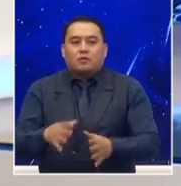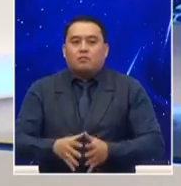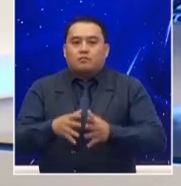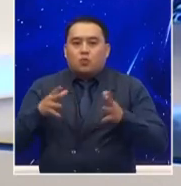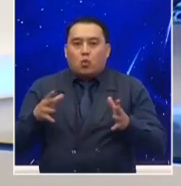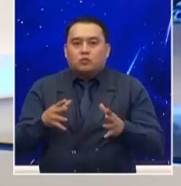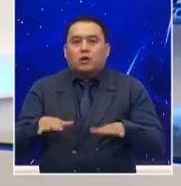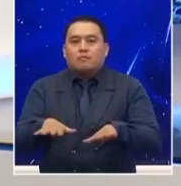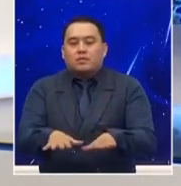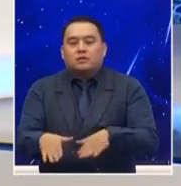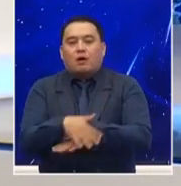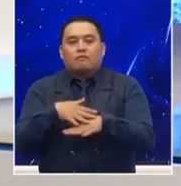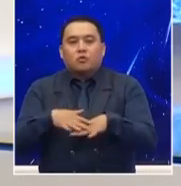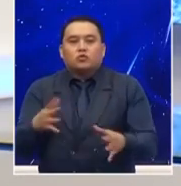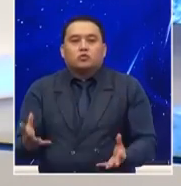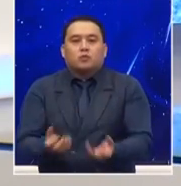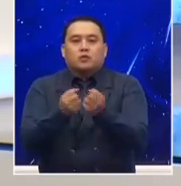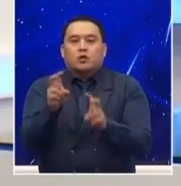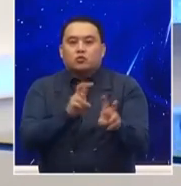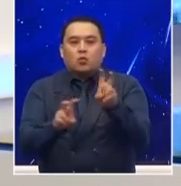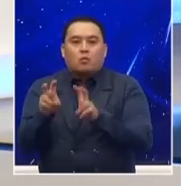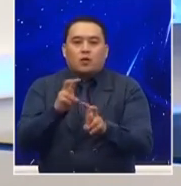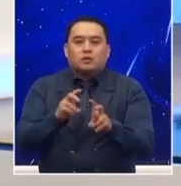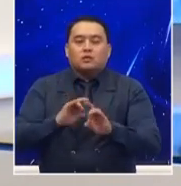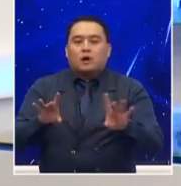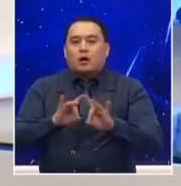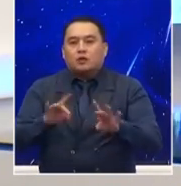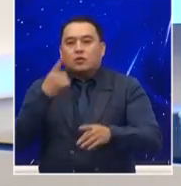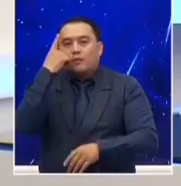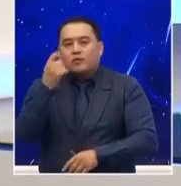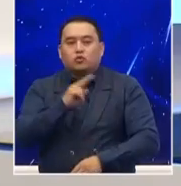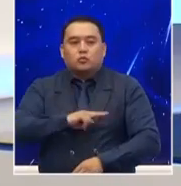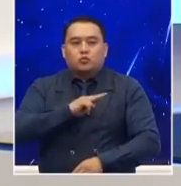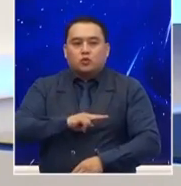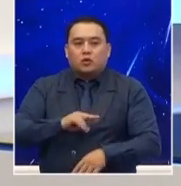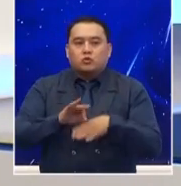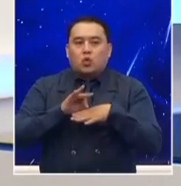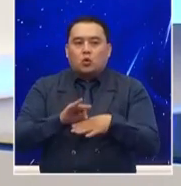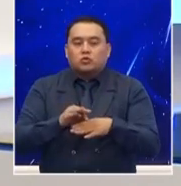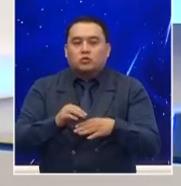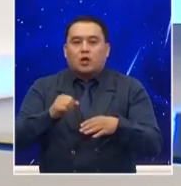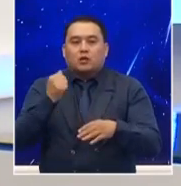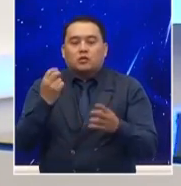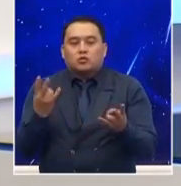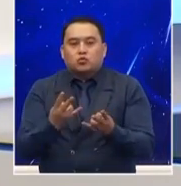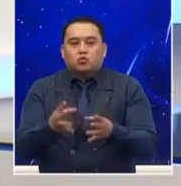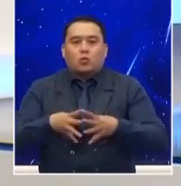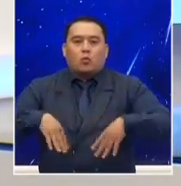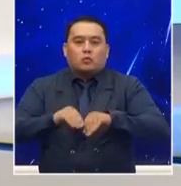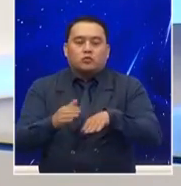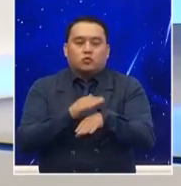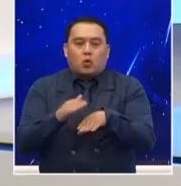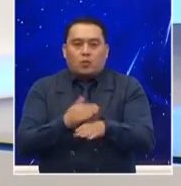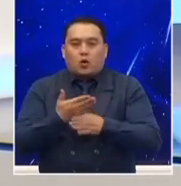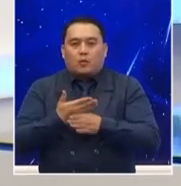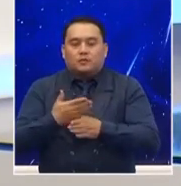орайда жергілікті құтқарушылар үйді үйді аралады. Нұсқаулықтар таратты, ескерту жұмыстарын жүргізді. Көмекке мұқтаж отбасыларға қайырымдық жасап,